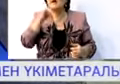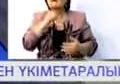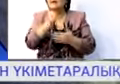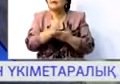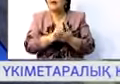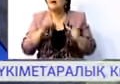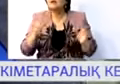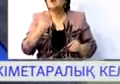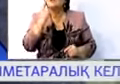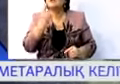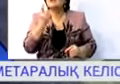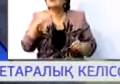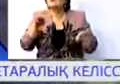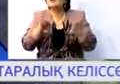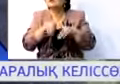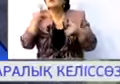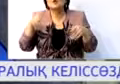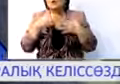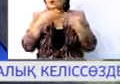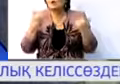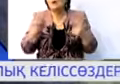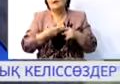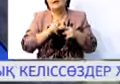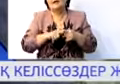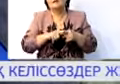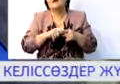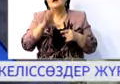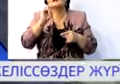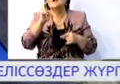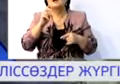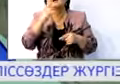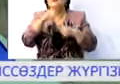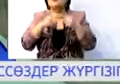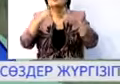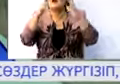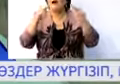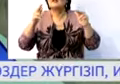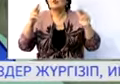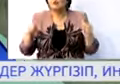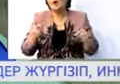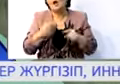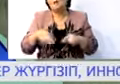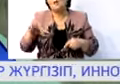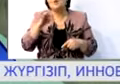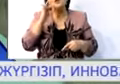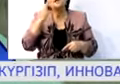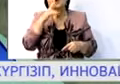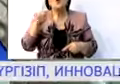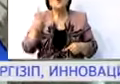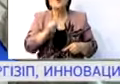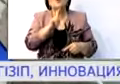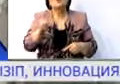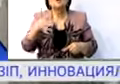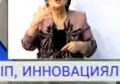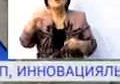сақталған бірден бір баламасы жоқ кәдімгі сақ дәуірінің архитектурасы. Жалпы облыстық тарихи өлкетану